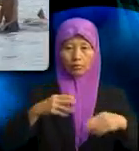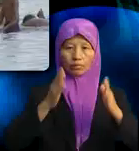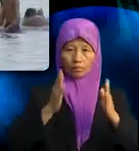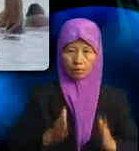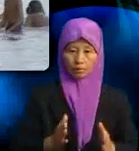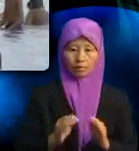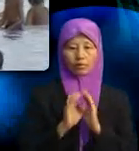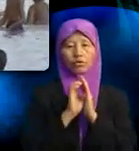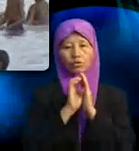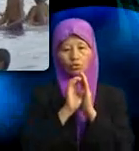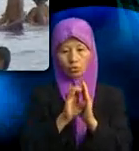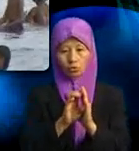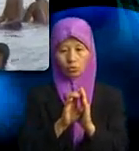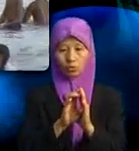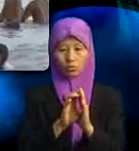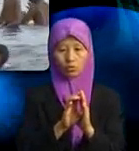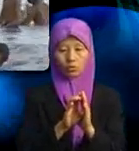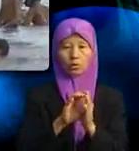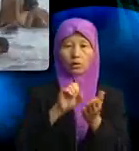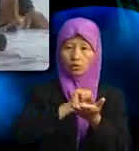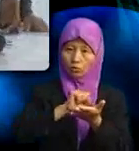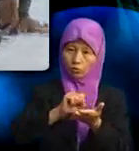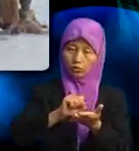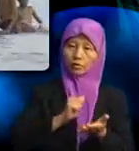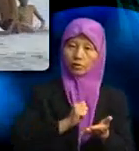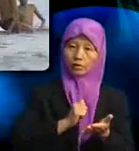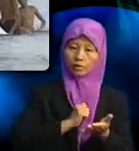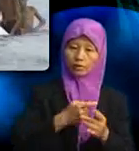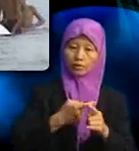kehidupan umat manusia. Contoh,